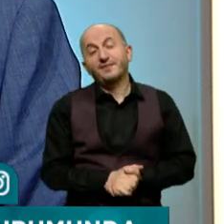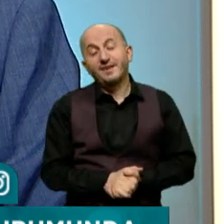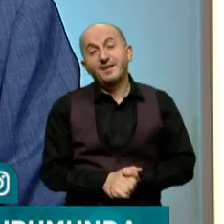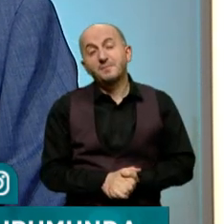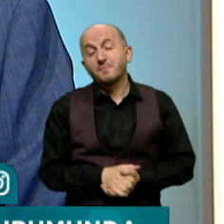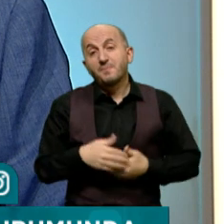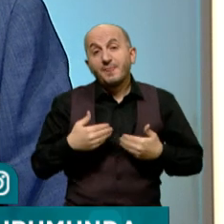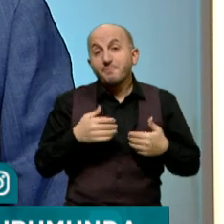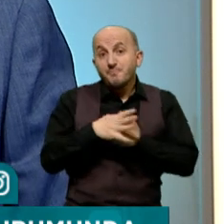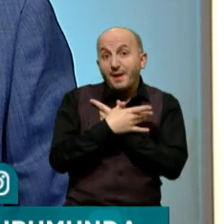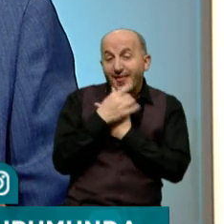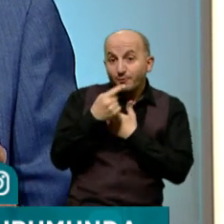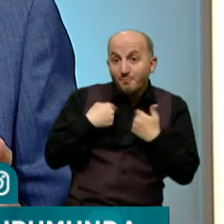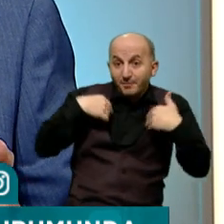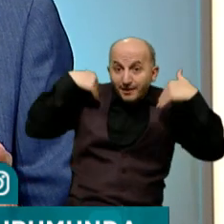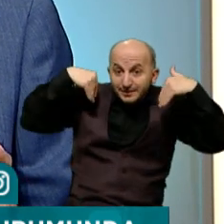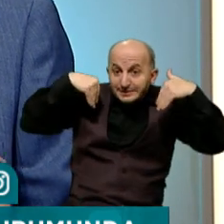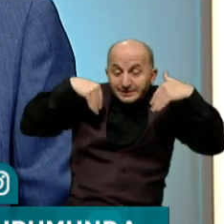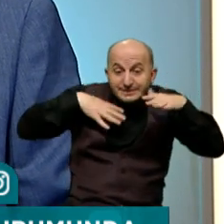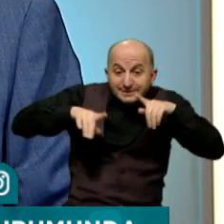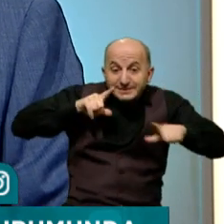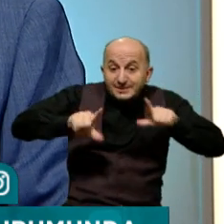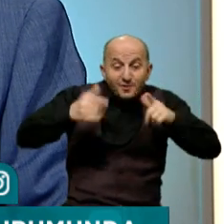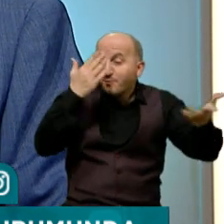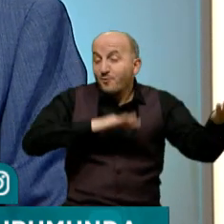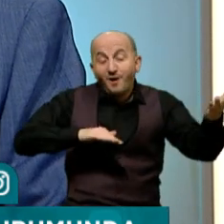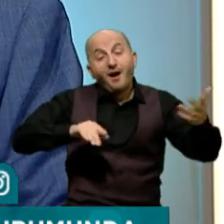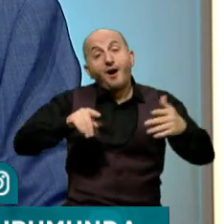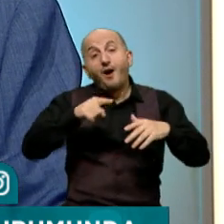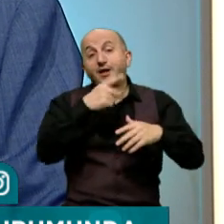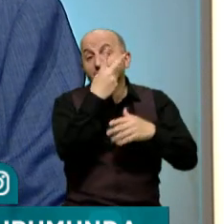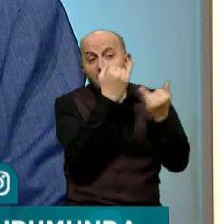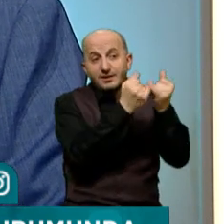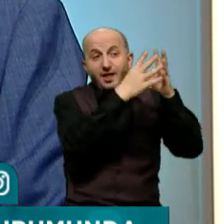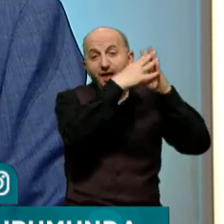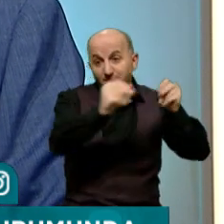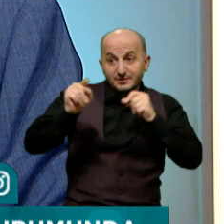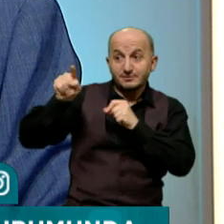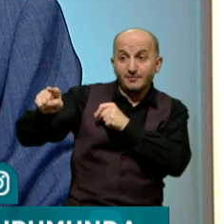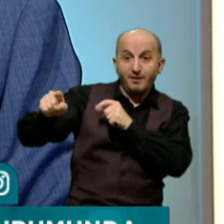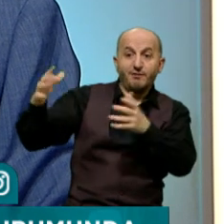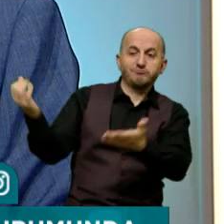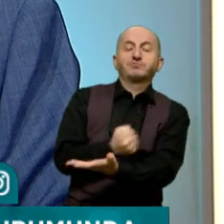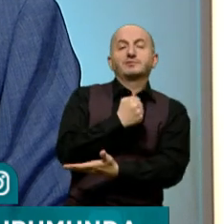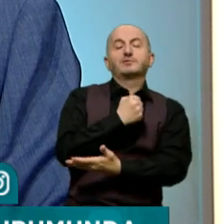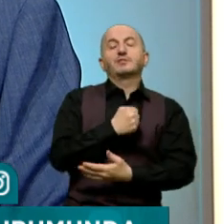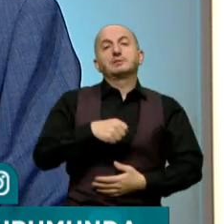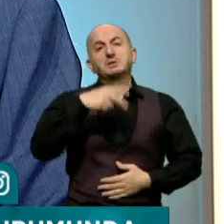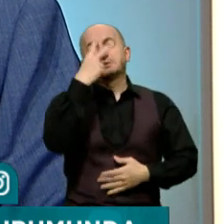sürüye falan ihtiyacım yok. Öbür iki kardeşin kaybetti ama sen kazandın. Şimdi düşün bak. Bu iki